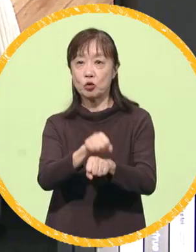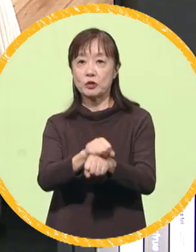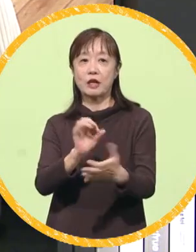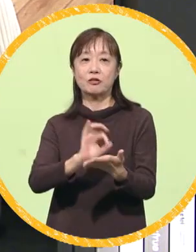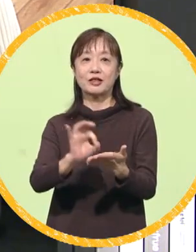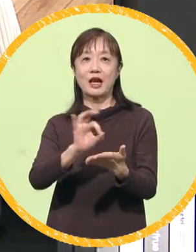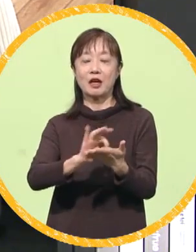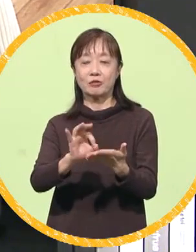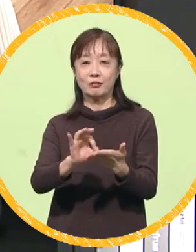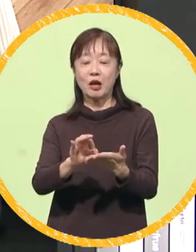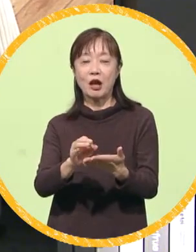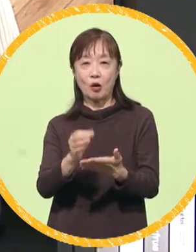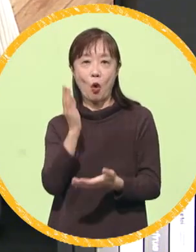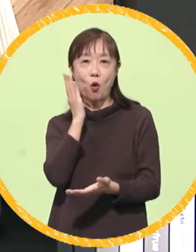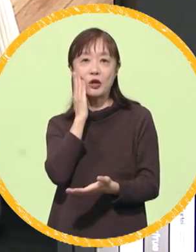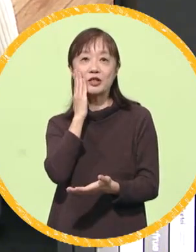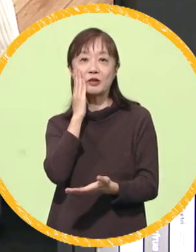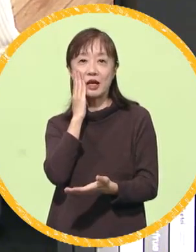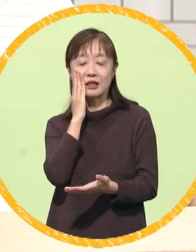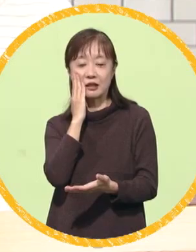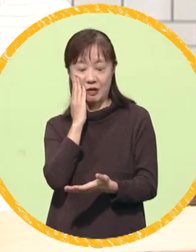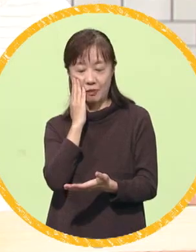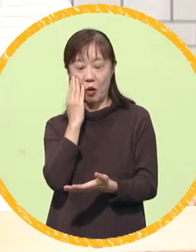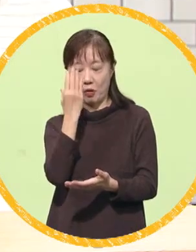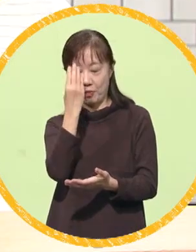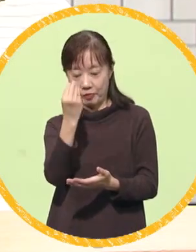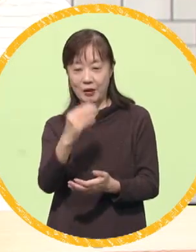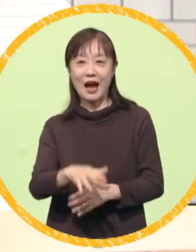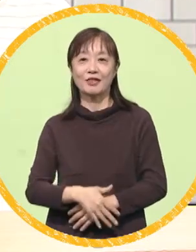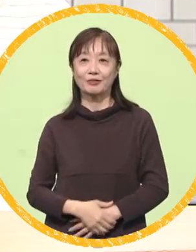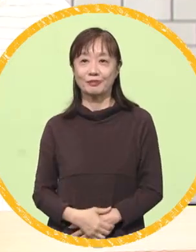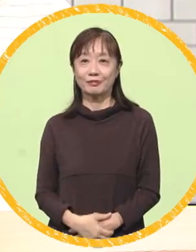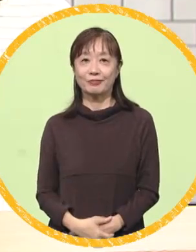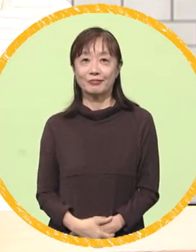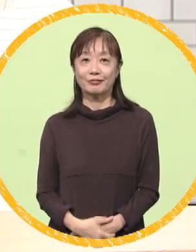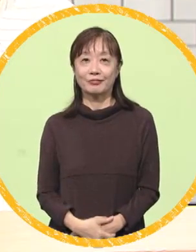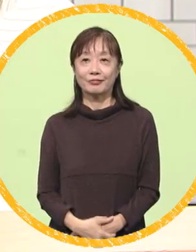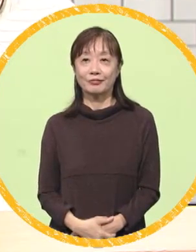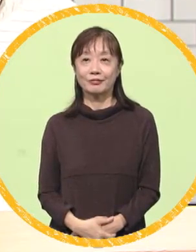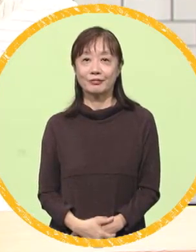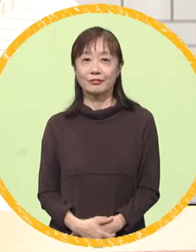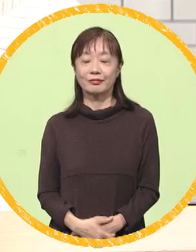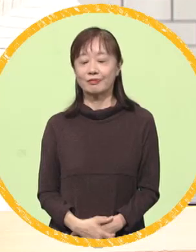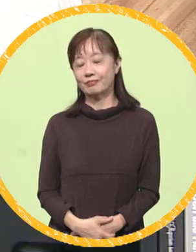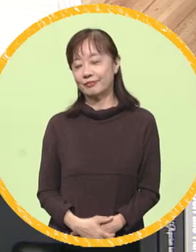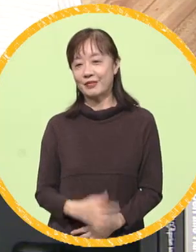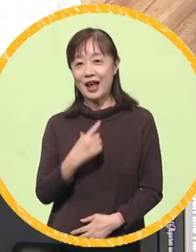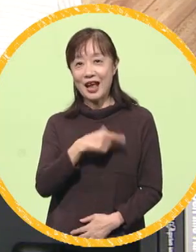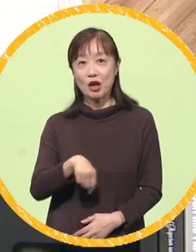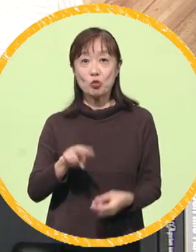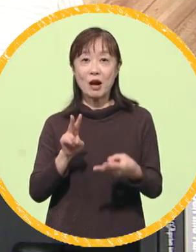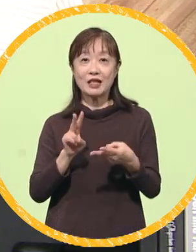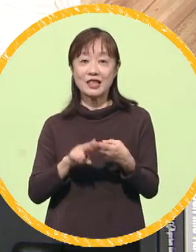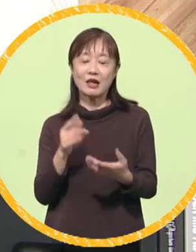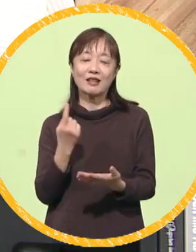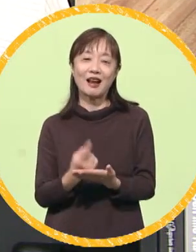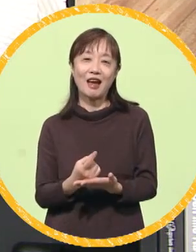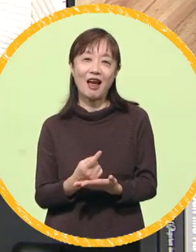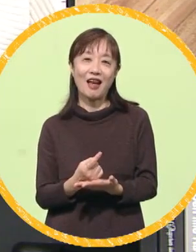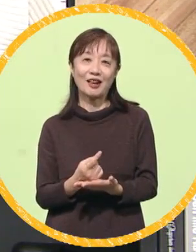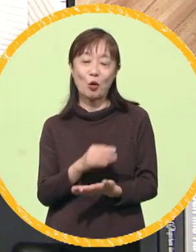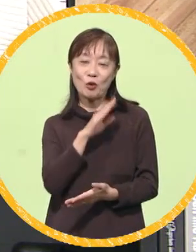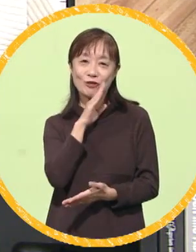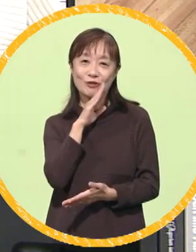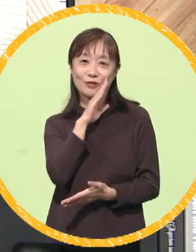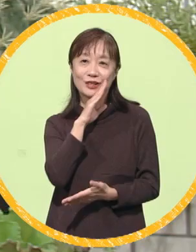しくなるし ね。 惚れちゃうんですね、その卵にね。 あ、ずるいな、くまいちゃん。 ねえ、田崎さん、めちゃくちゃ